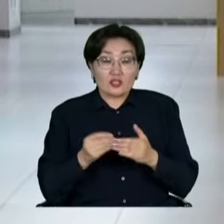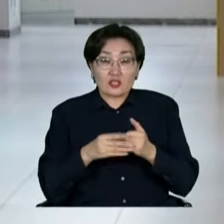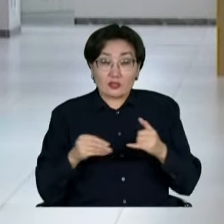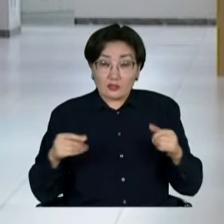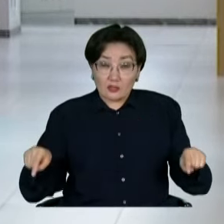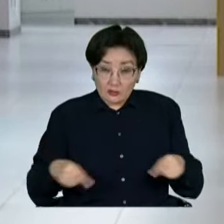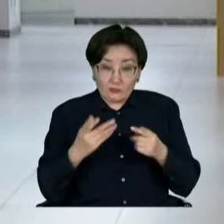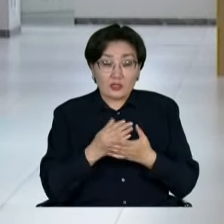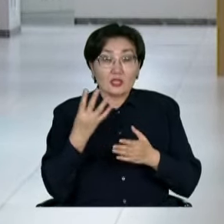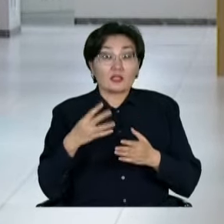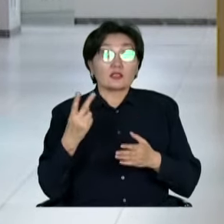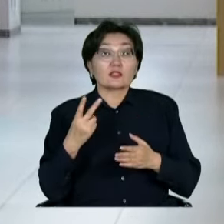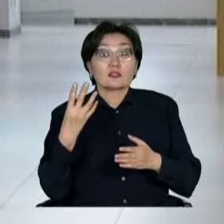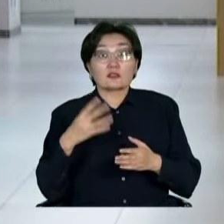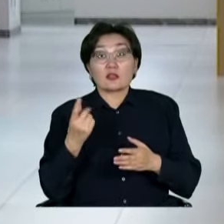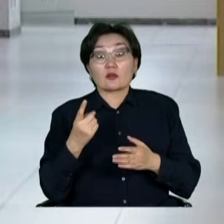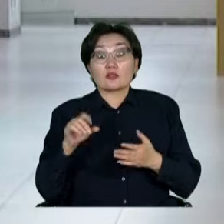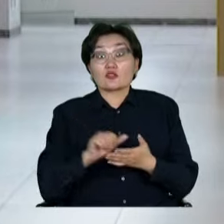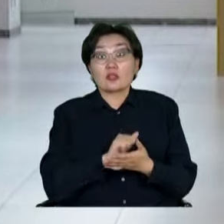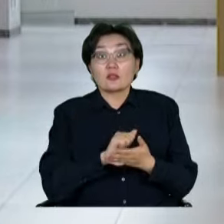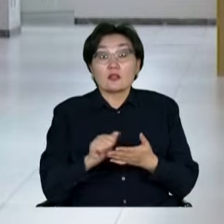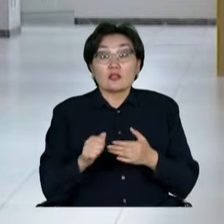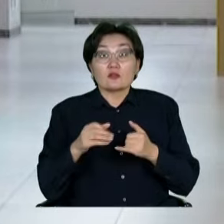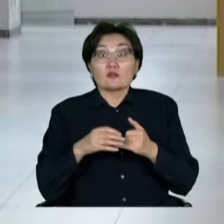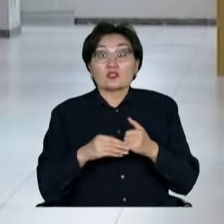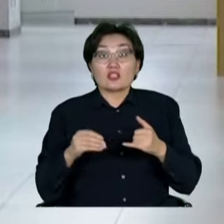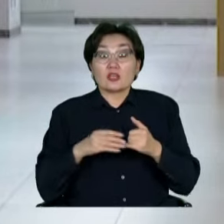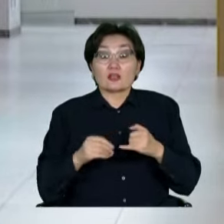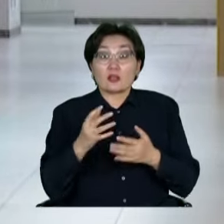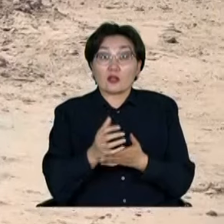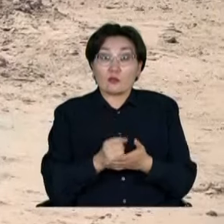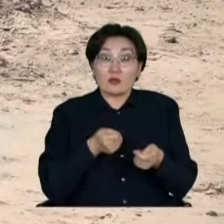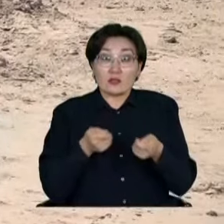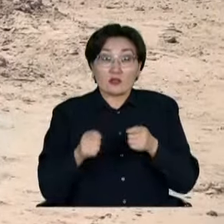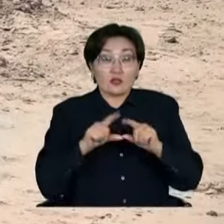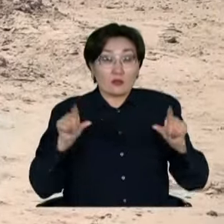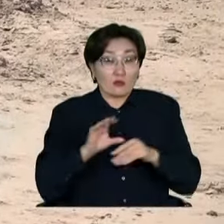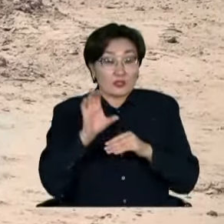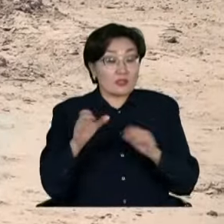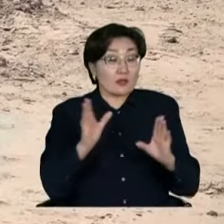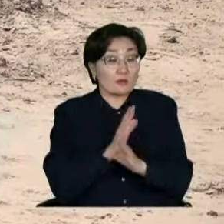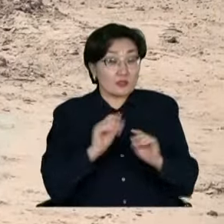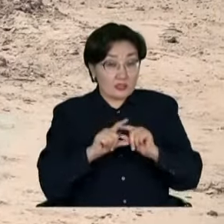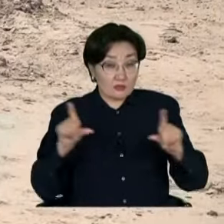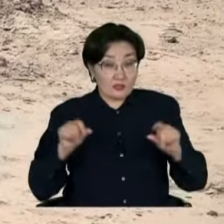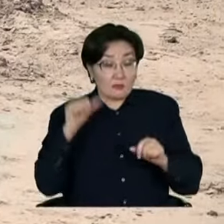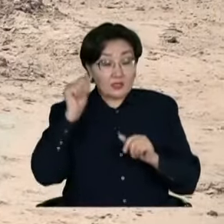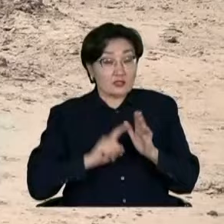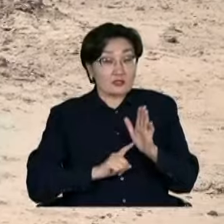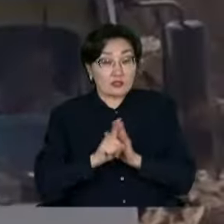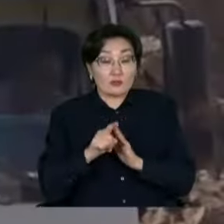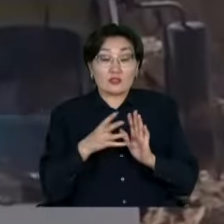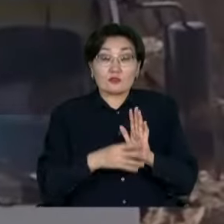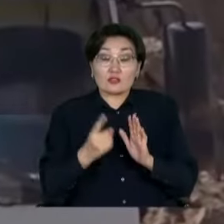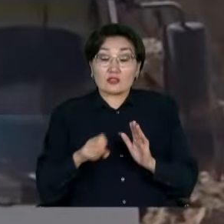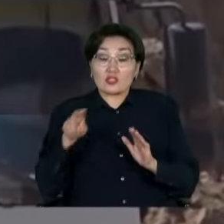42-сін біз 41 құжатты жер ресурстары басқару департаментіне жібердік. Ал экология департаменті жыл басынан бері